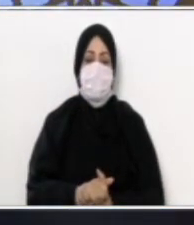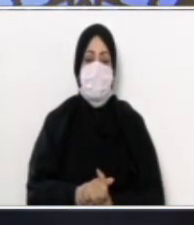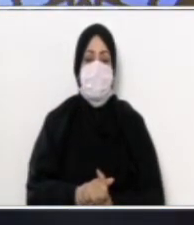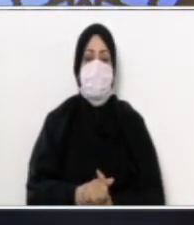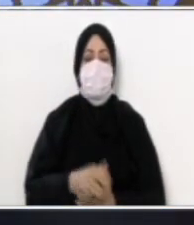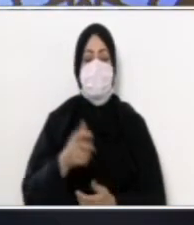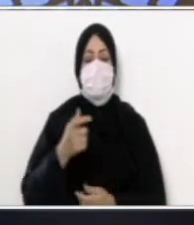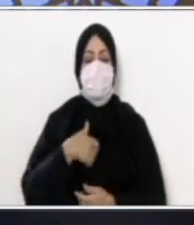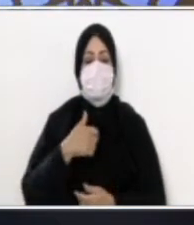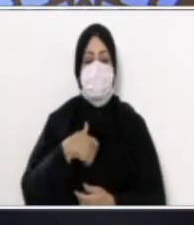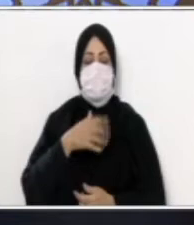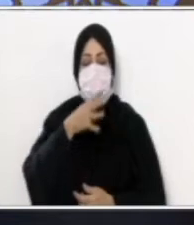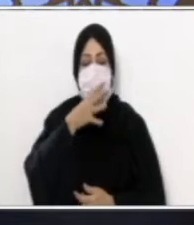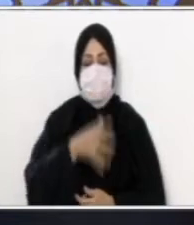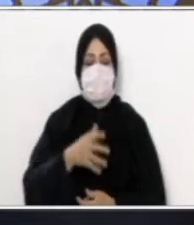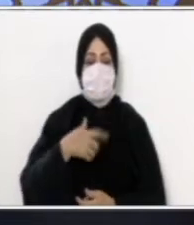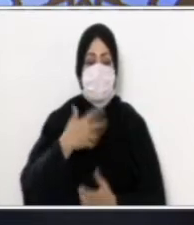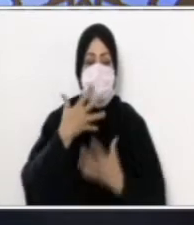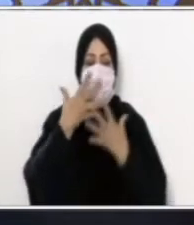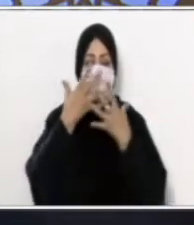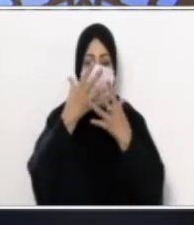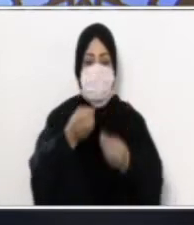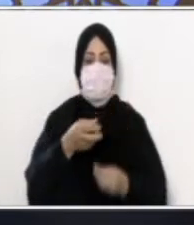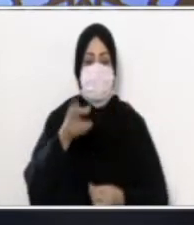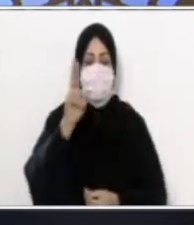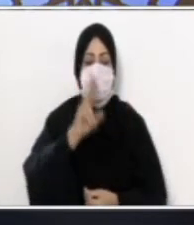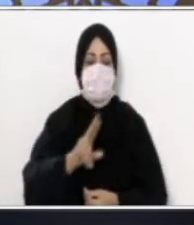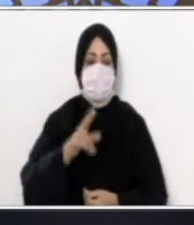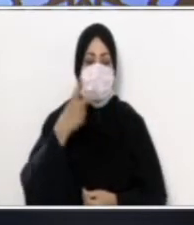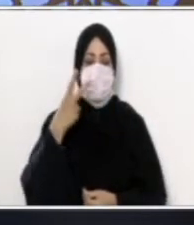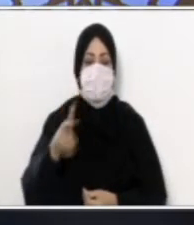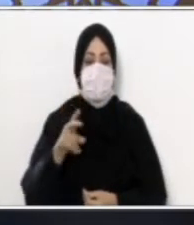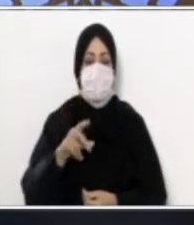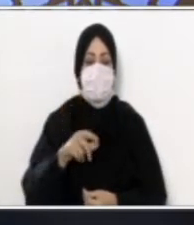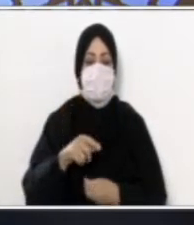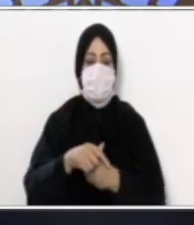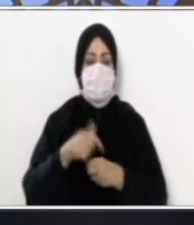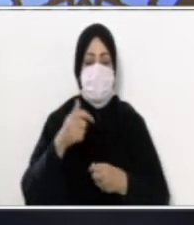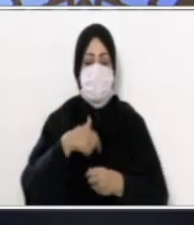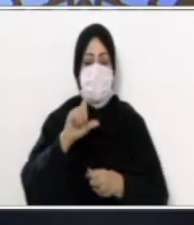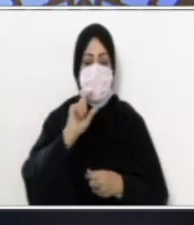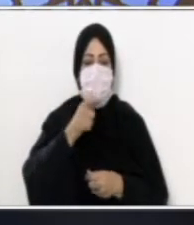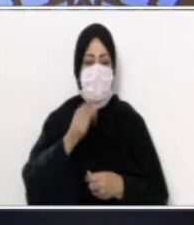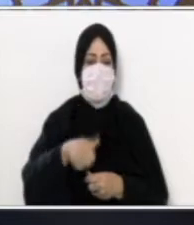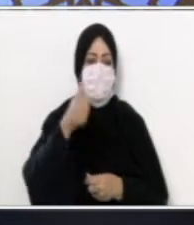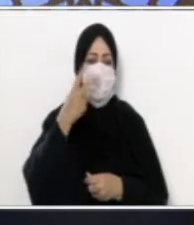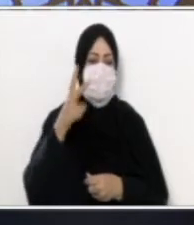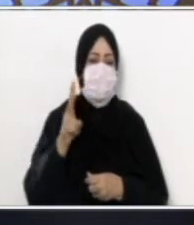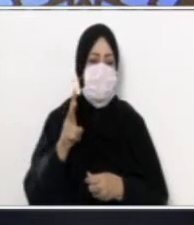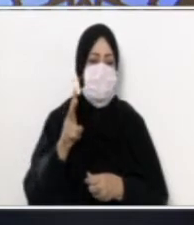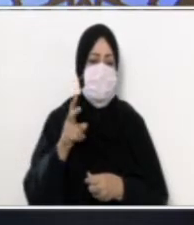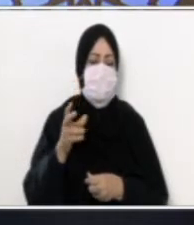بقالي 20 يوم، واحد يقول لي فيني واحد يقول لي قلت لك جاي بقالي 20 يوم أنا.